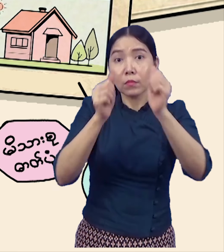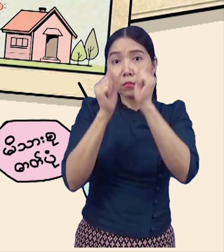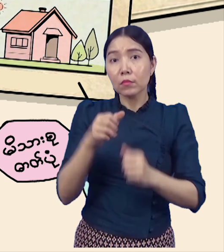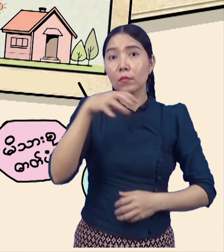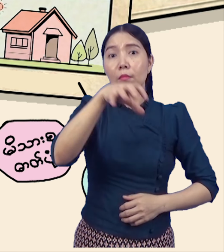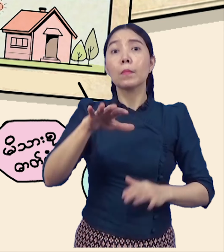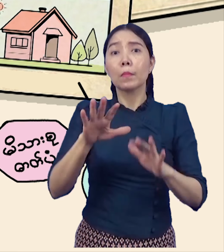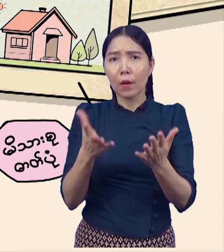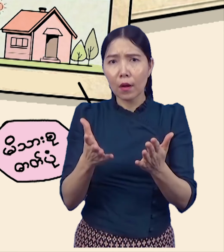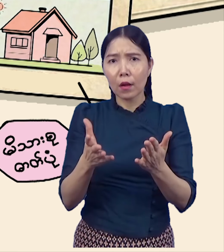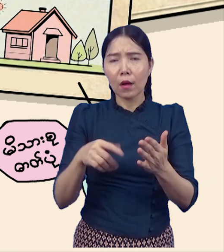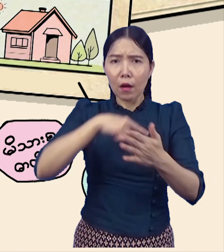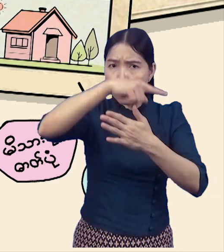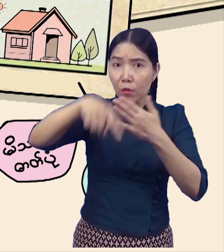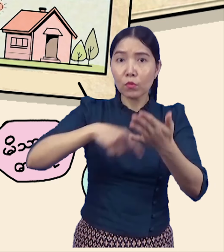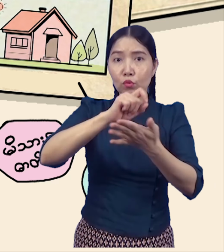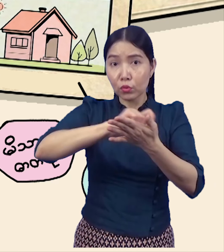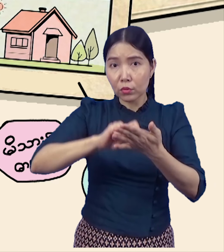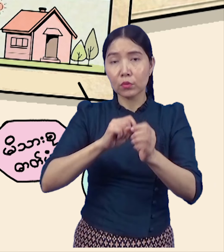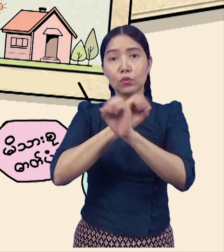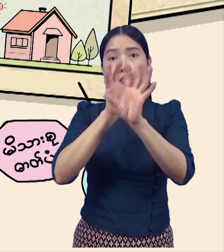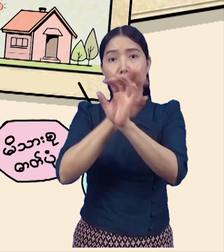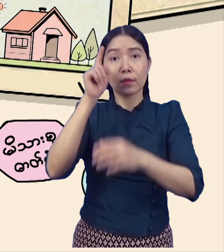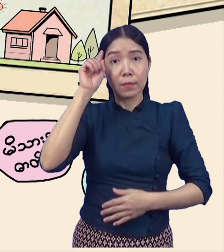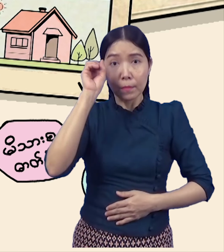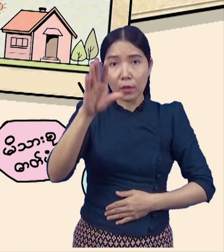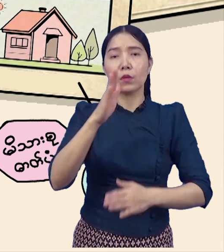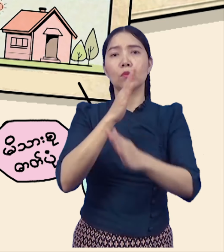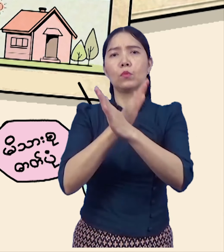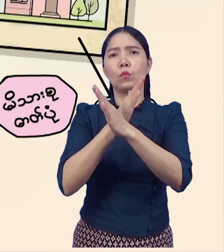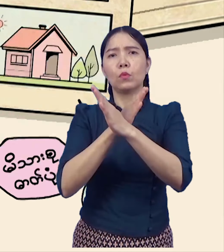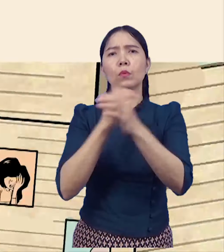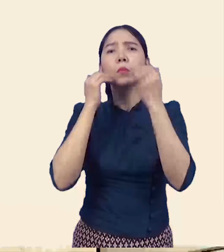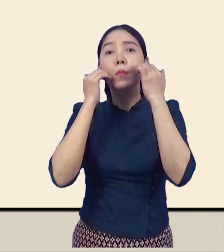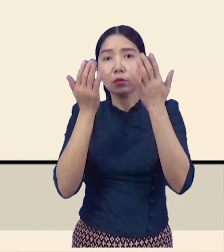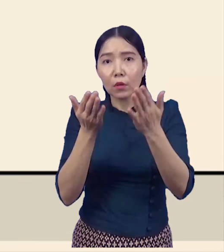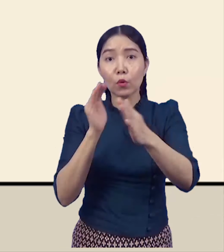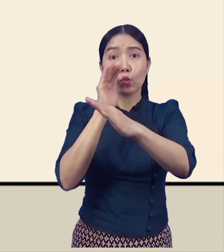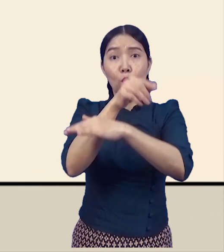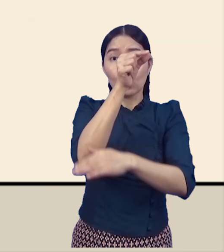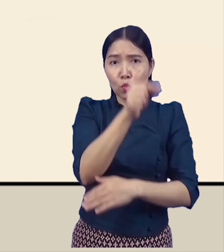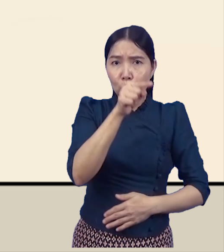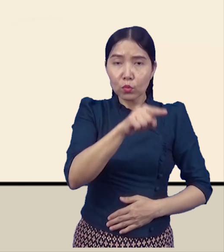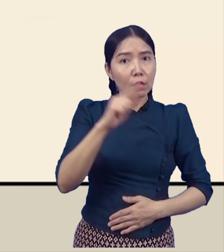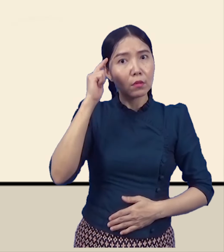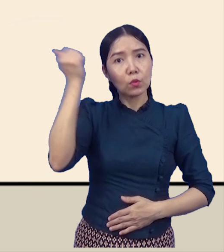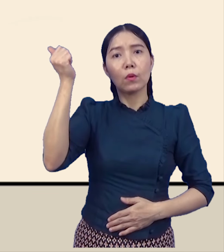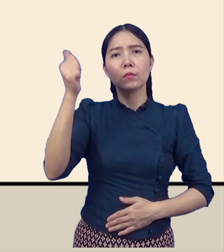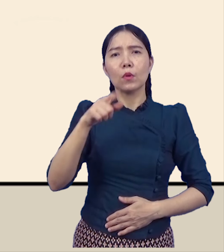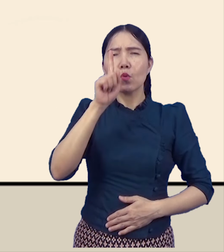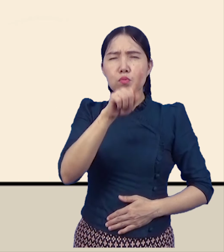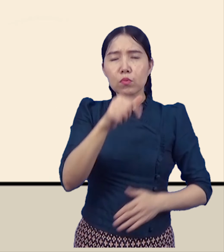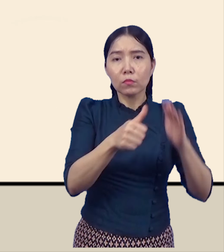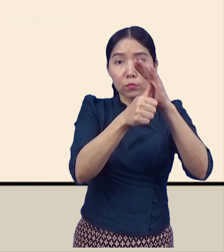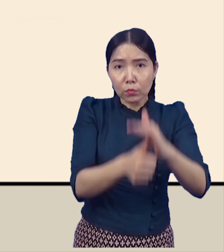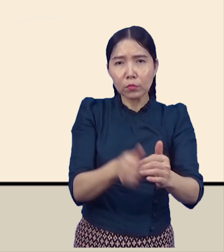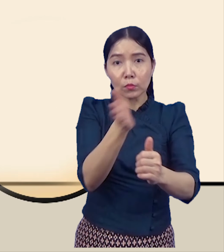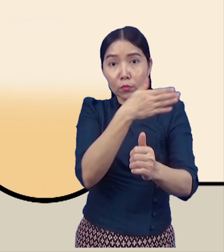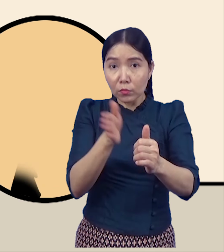အကျန်းဖတ်မှုဖြစ်စဉ်အသေးစိတ်အစရှိတို့ကိုဖော်ပြခြင်းမပြုရပ ါအထူးသဖြင့်အကျန်းဖတ်မှုကျူးလွန်သူက